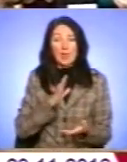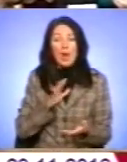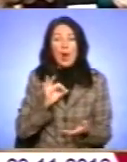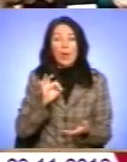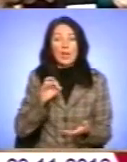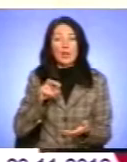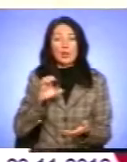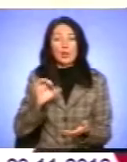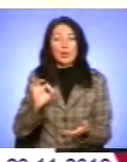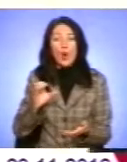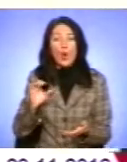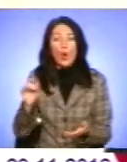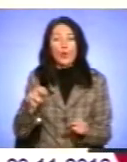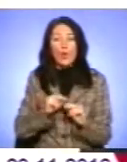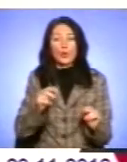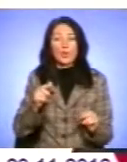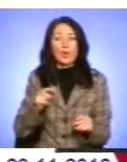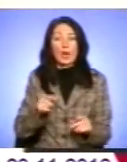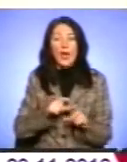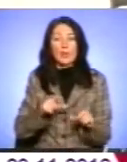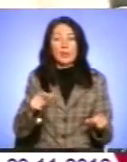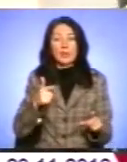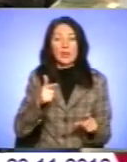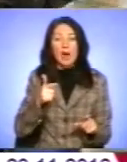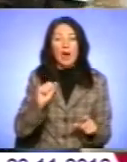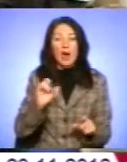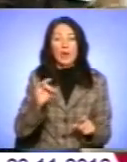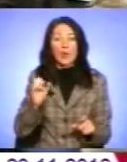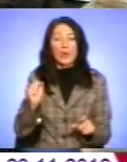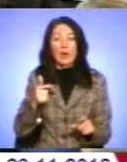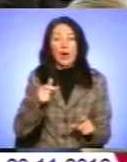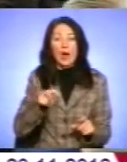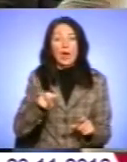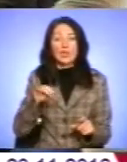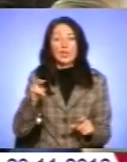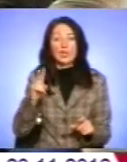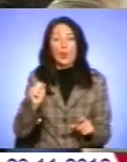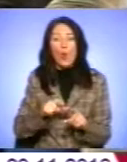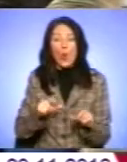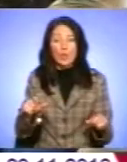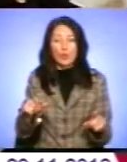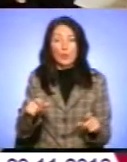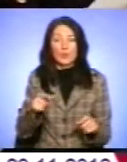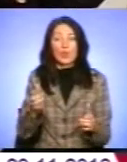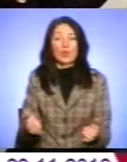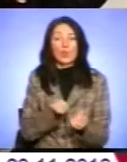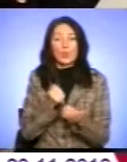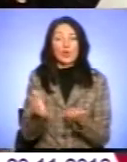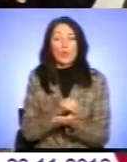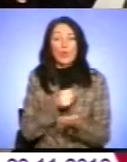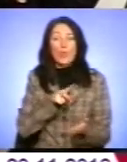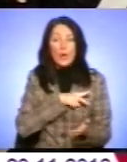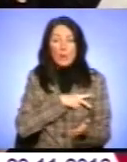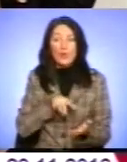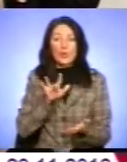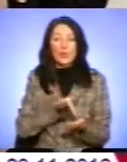Сороковий, учень гімназії «Гармонія» Галицького коледжу імені В'ячеслава Чорновола. Він здобув премію від міського голови Тернополя